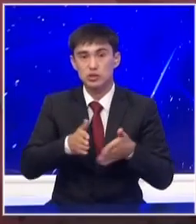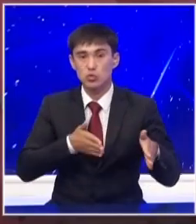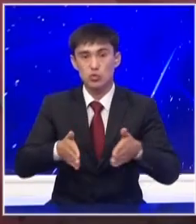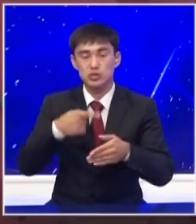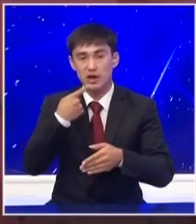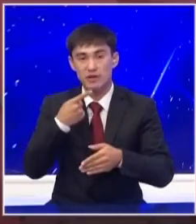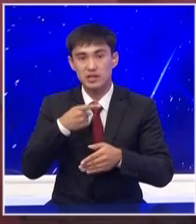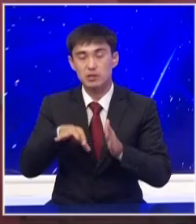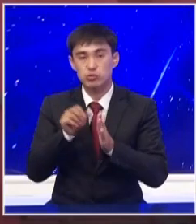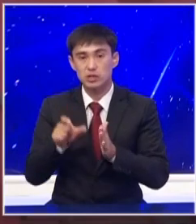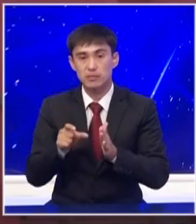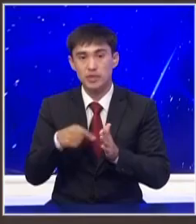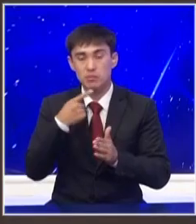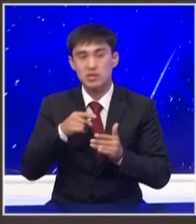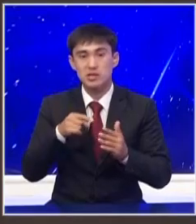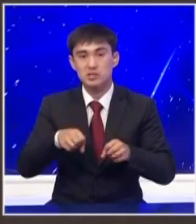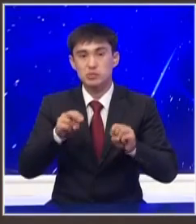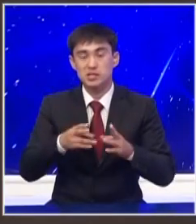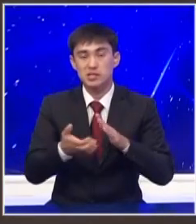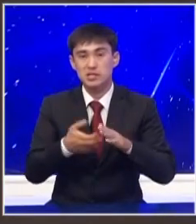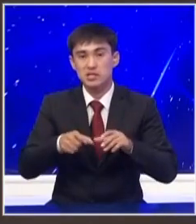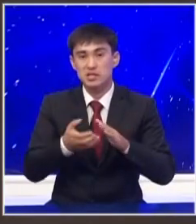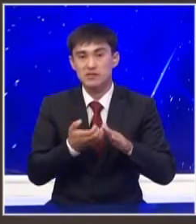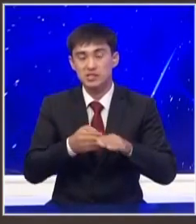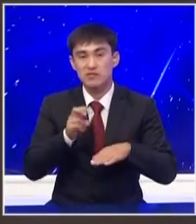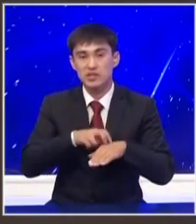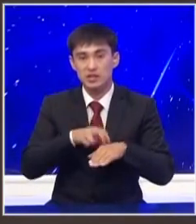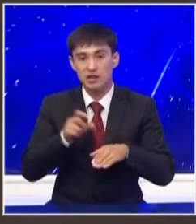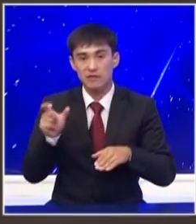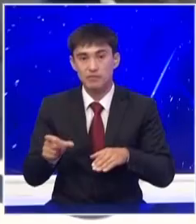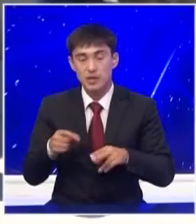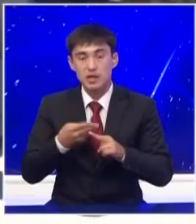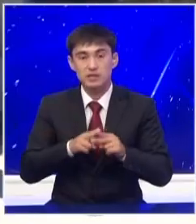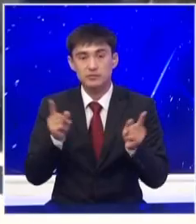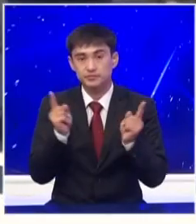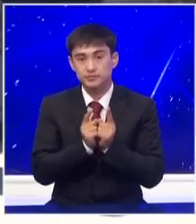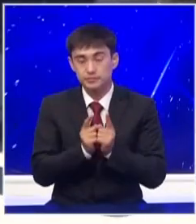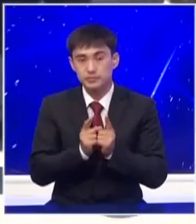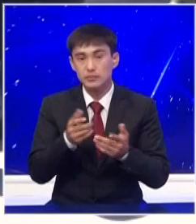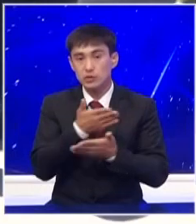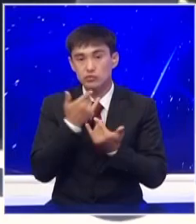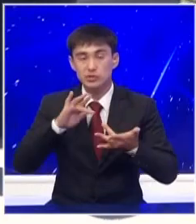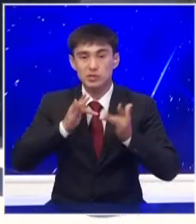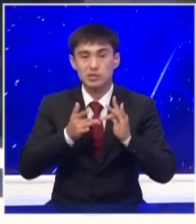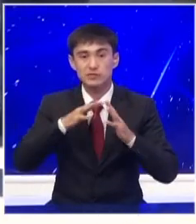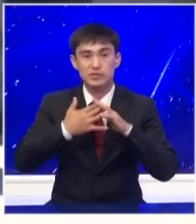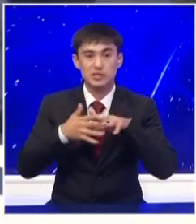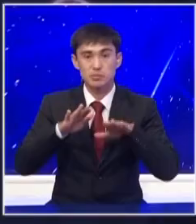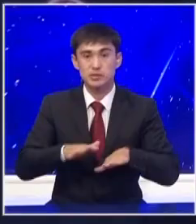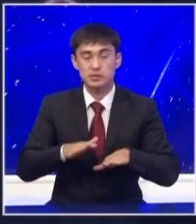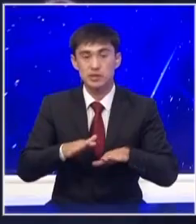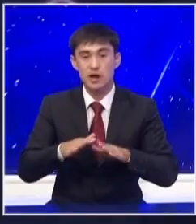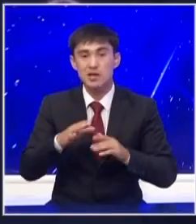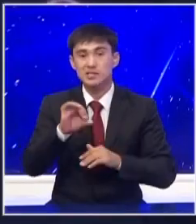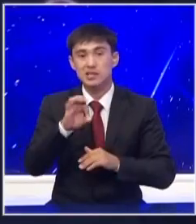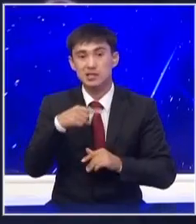резюмируют депутаты, отметив также и кадровый дефицит ветеринаров. Наряду с этим участники встречи обсудили и отсутствие интернета в сельской местности.